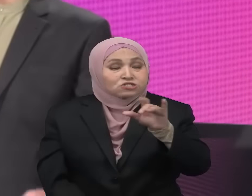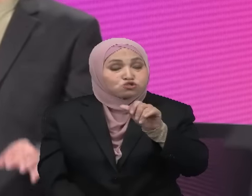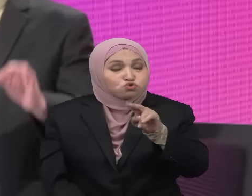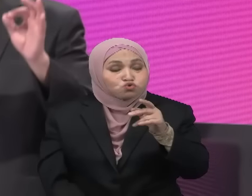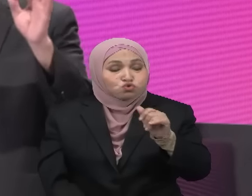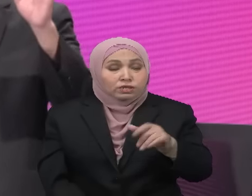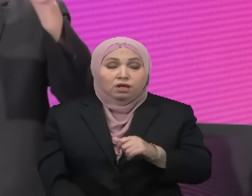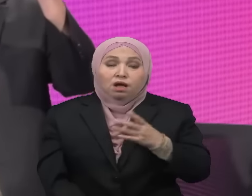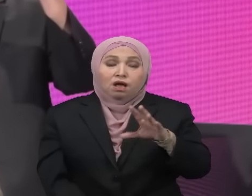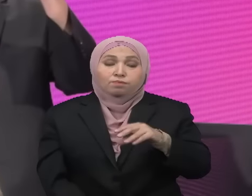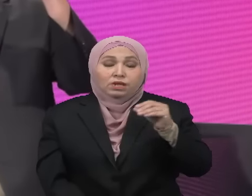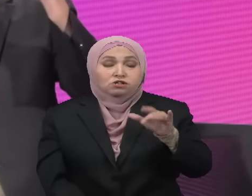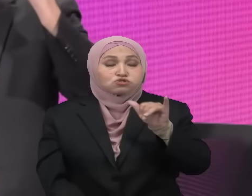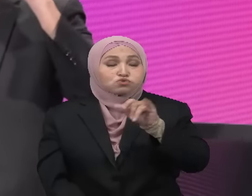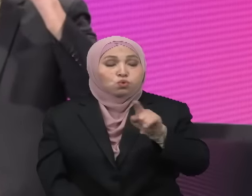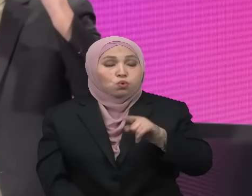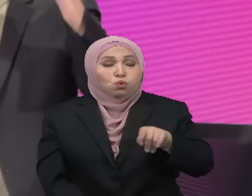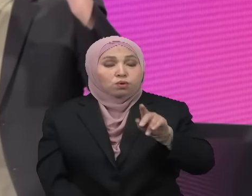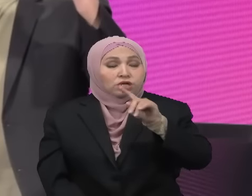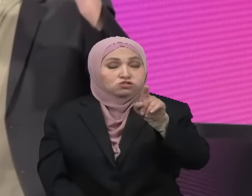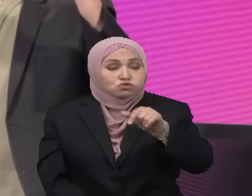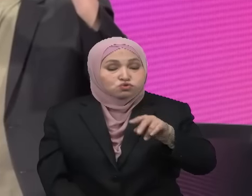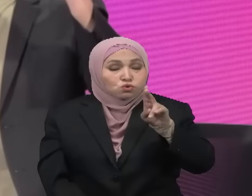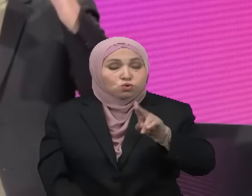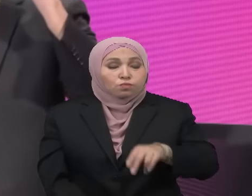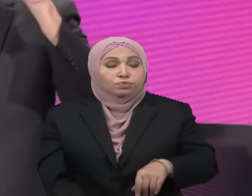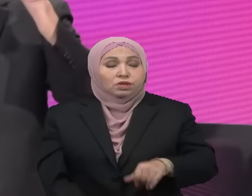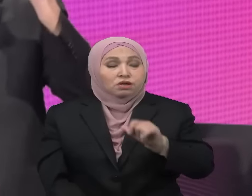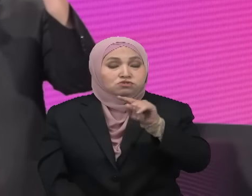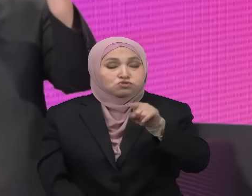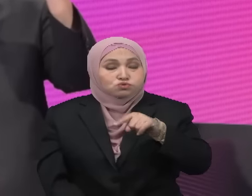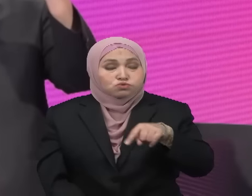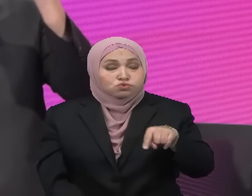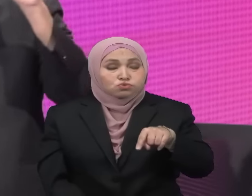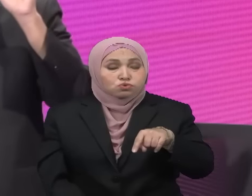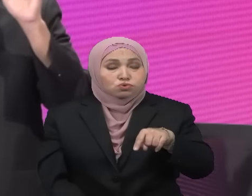خ زخ زخ زخ